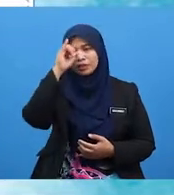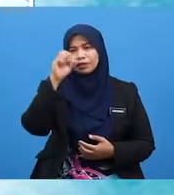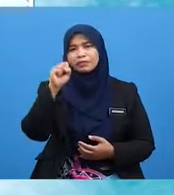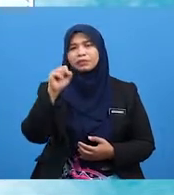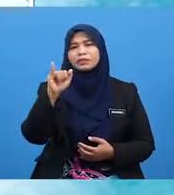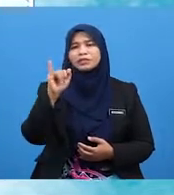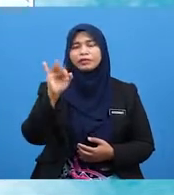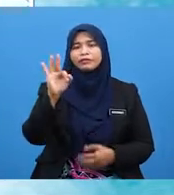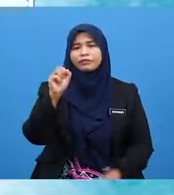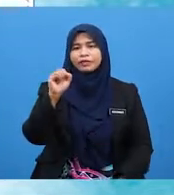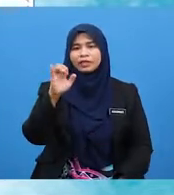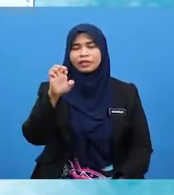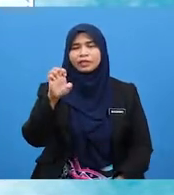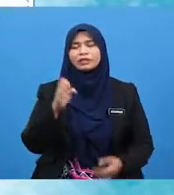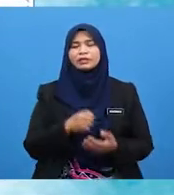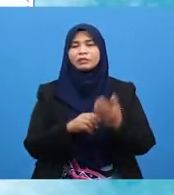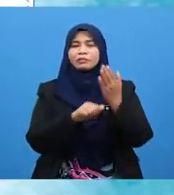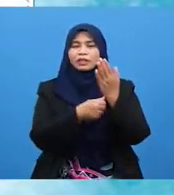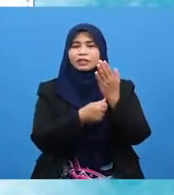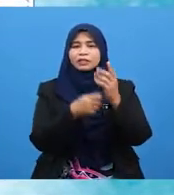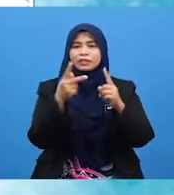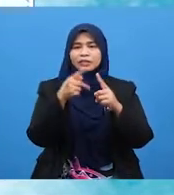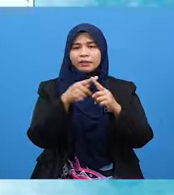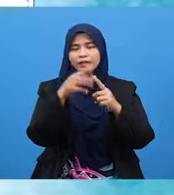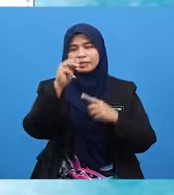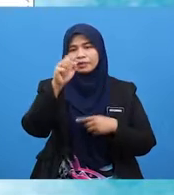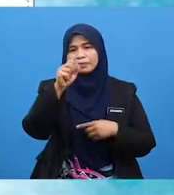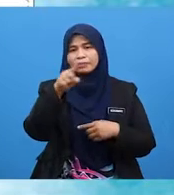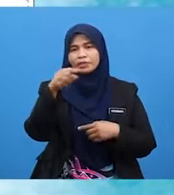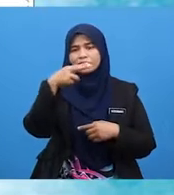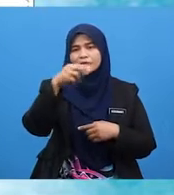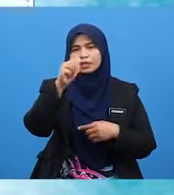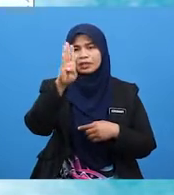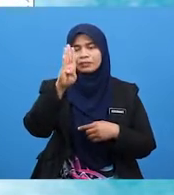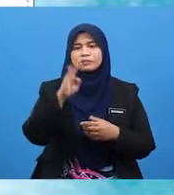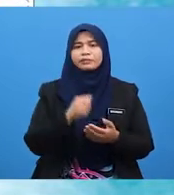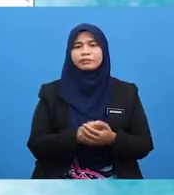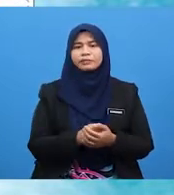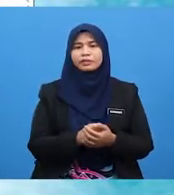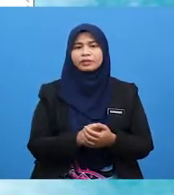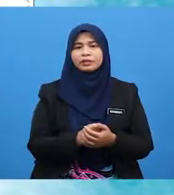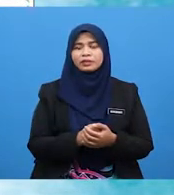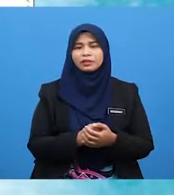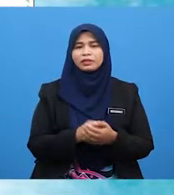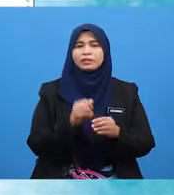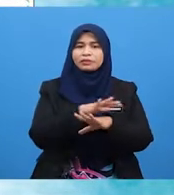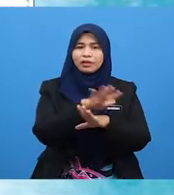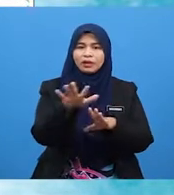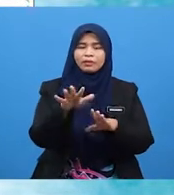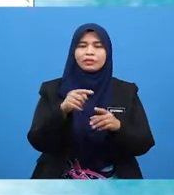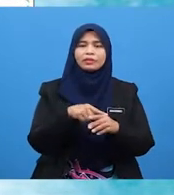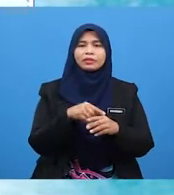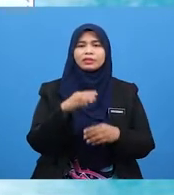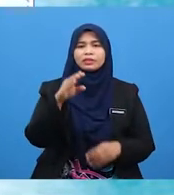Asy-Syafi'i adalah pengasas kepada mazhab Syafi'i. Mazhab ini tersebar luas di Mesir,